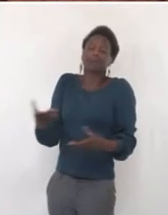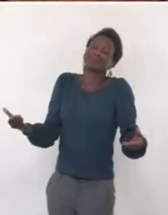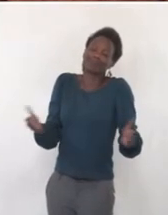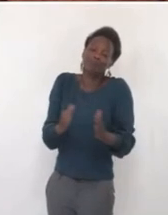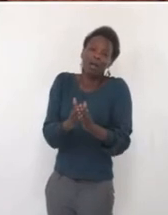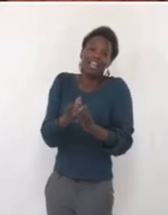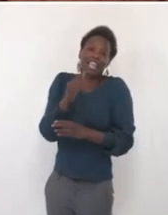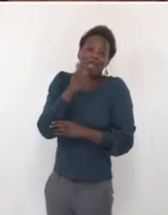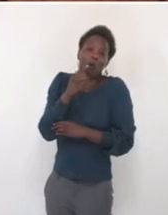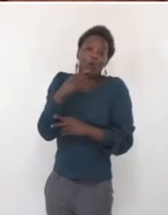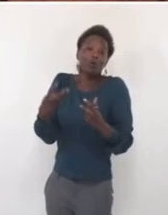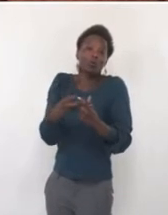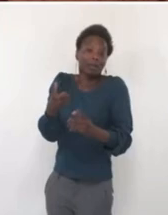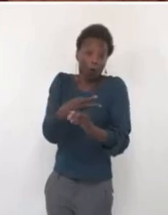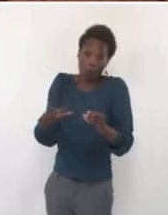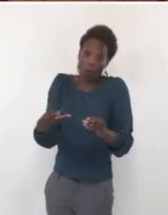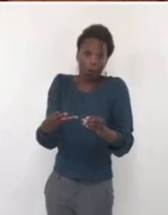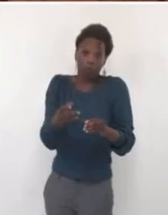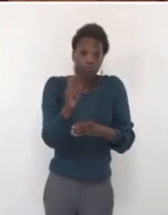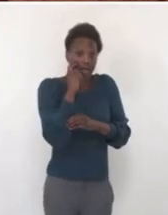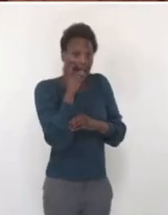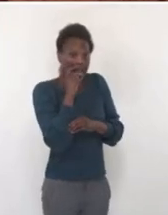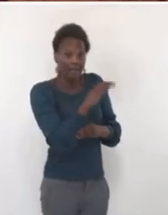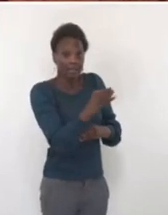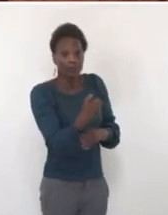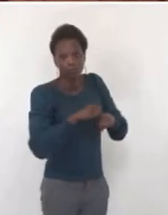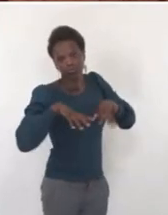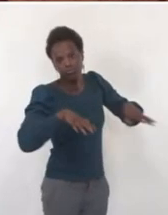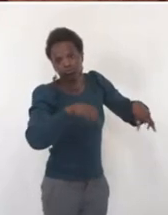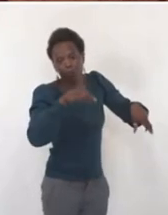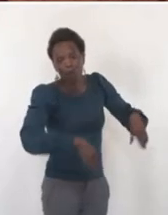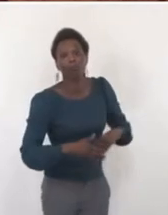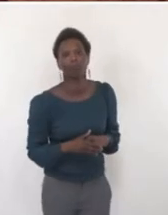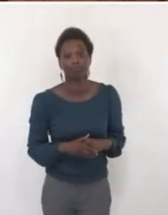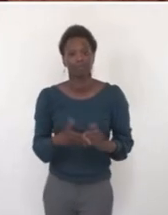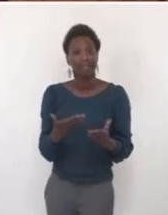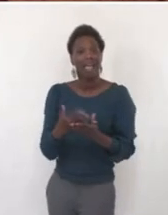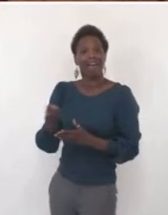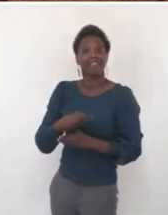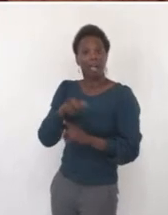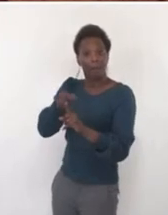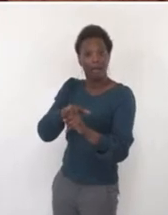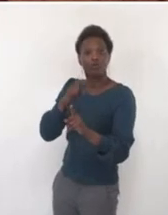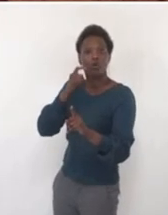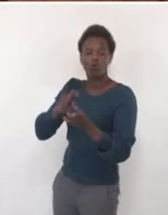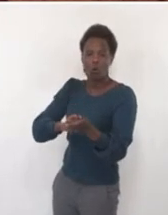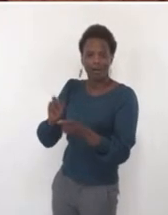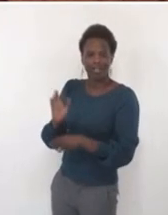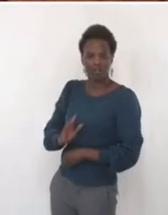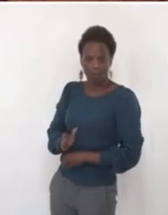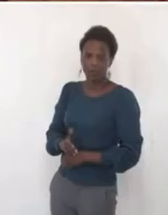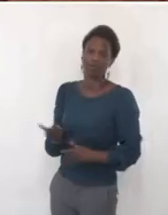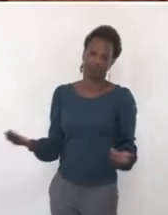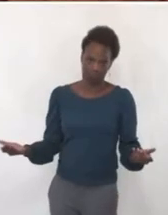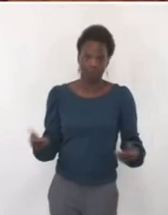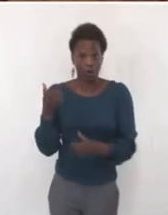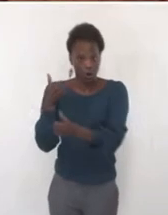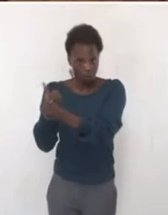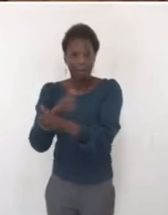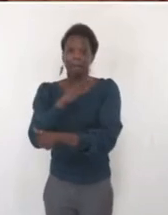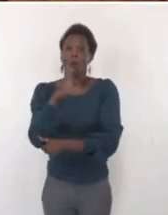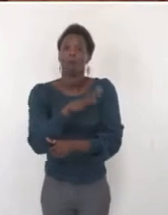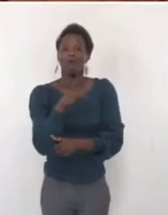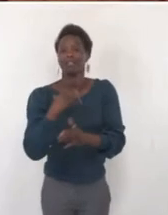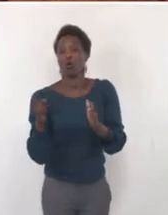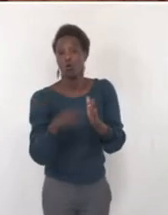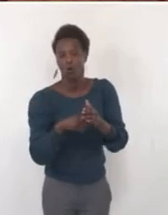€, soit distribuée aux élèves de CM2. Cette constitution, elle est réalisée par un Bordelais qui s'appelle Ferdinand Mélin-Soukramagnan, qui est un professeur de droit éminent ici. C'est